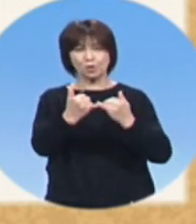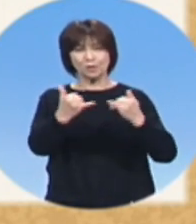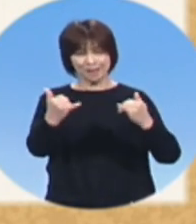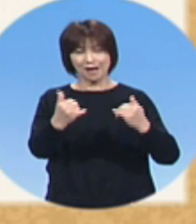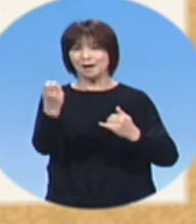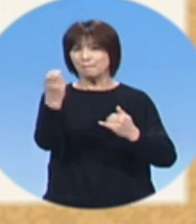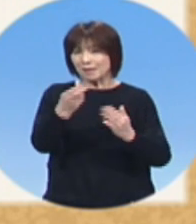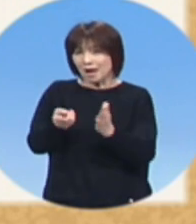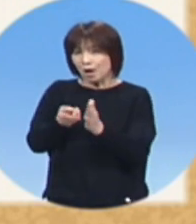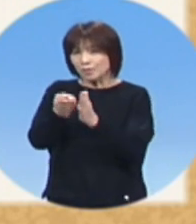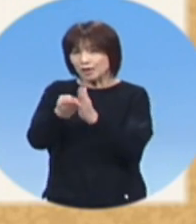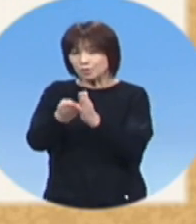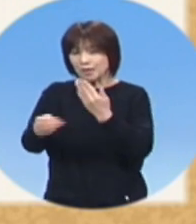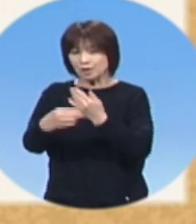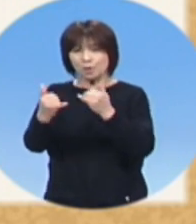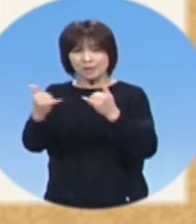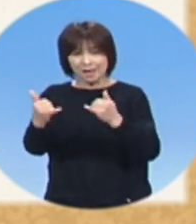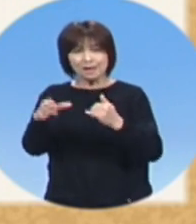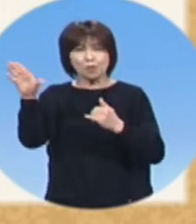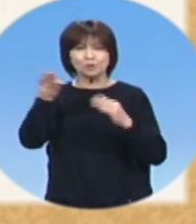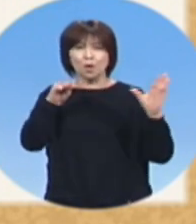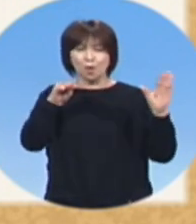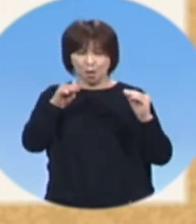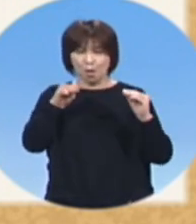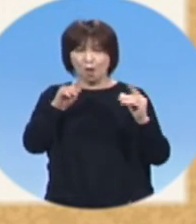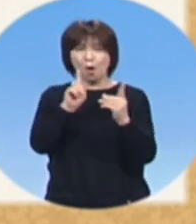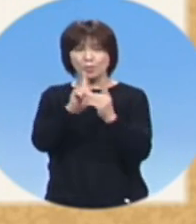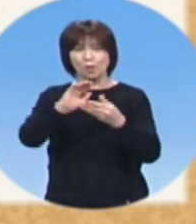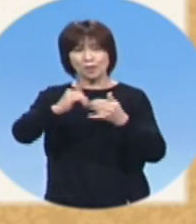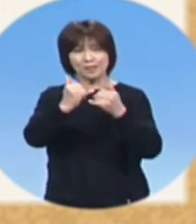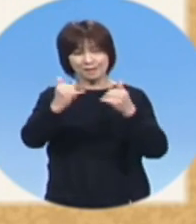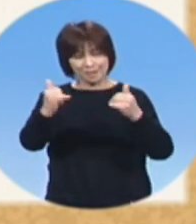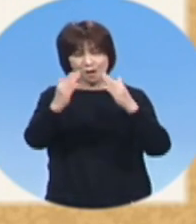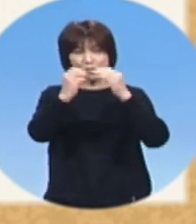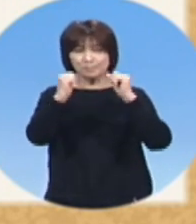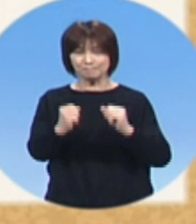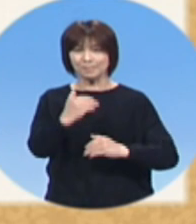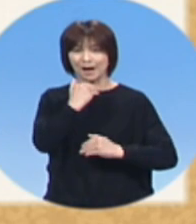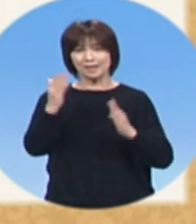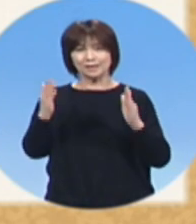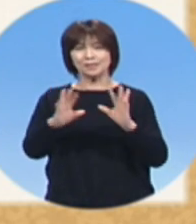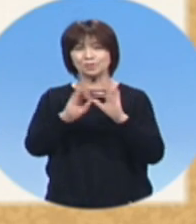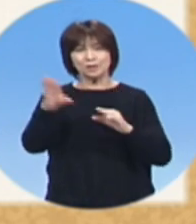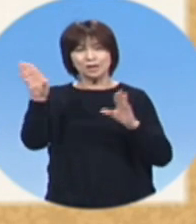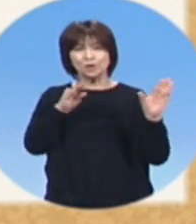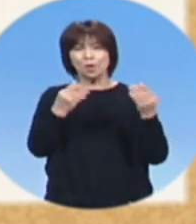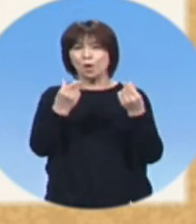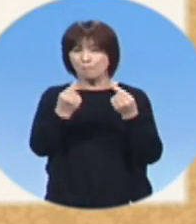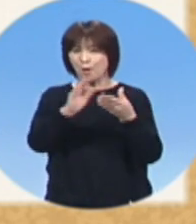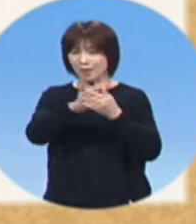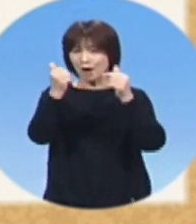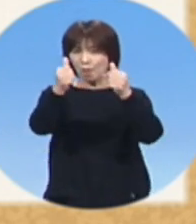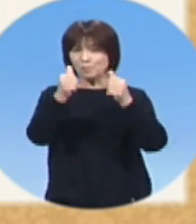方、ホテルで療養される方への情報、濃厚接触者の自宅待機の期間についての情報も県